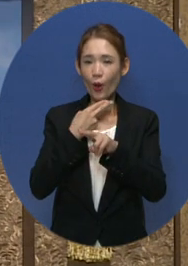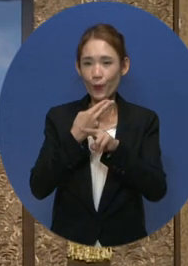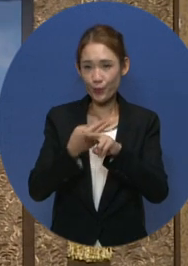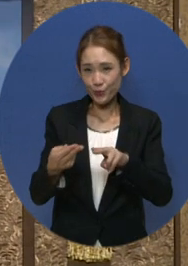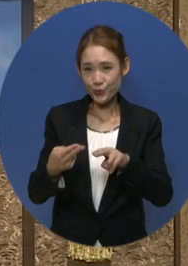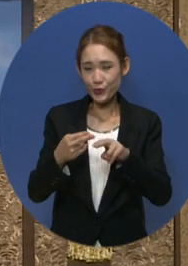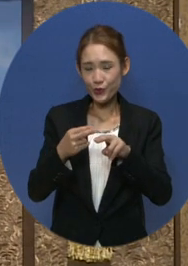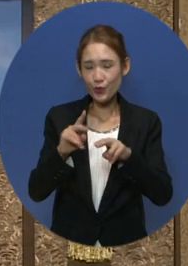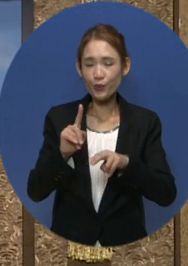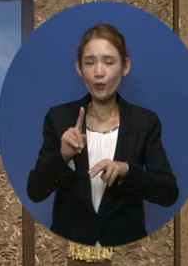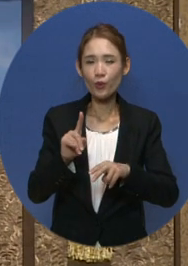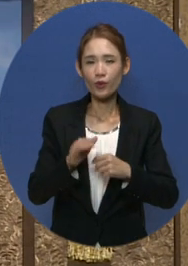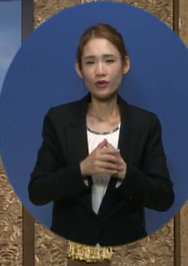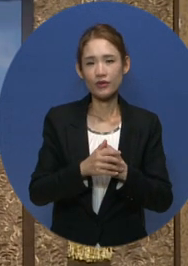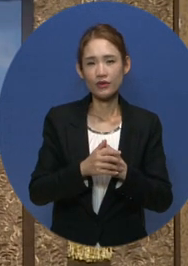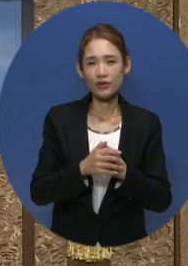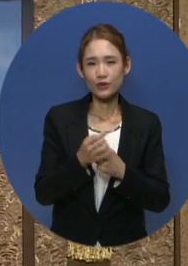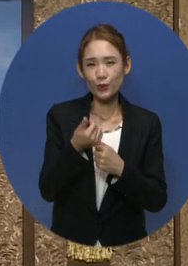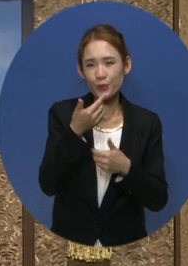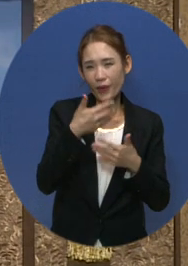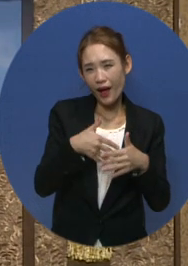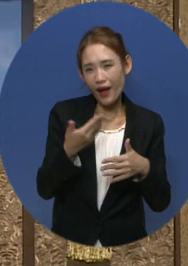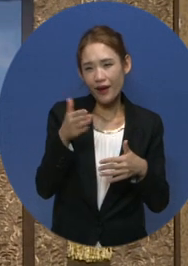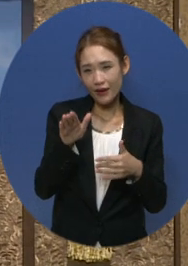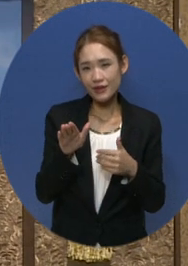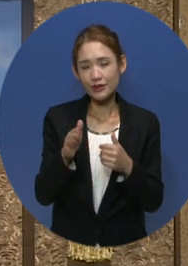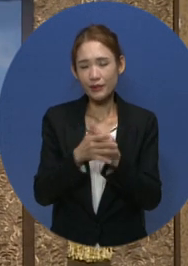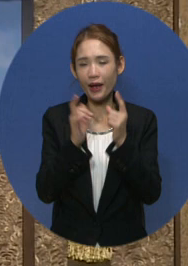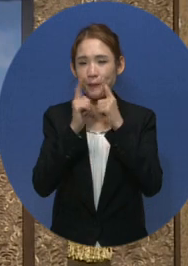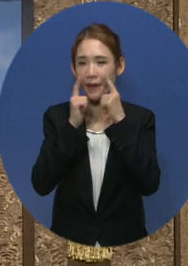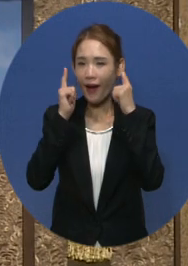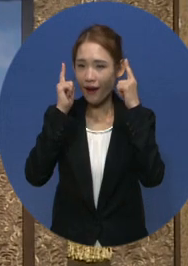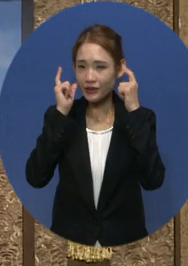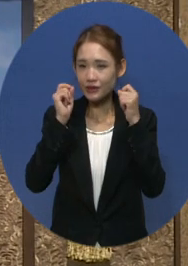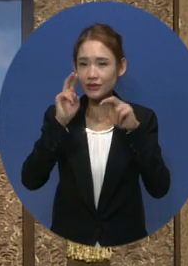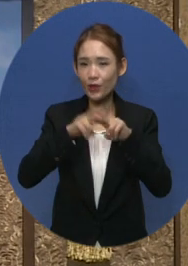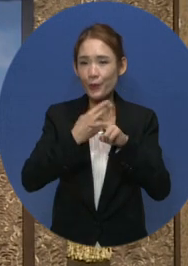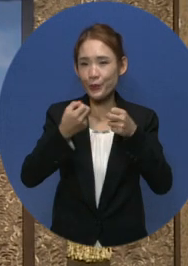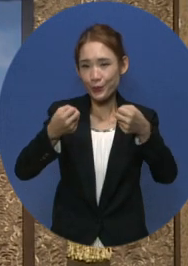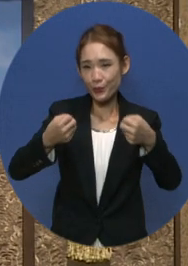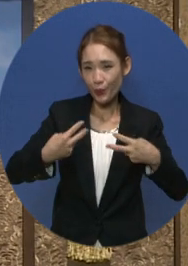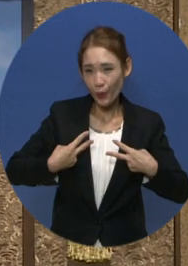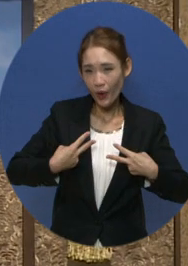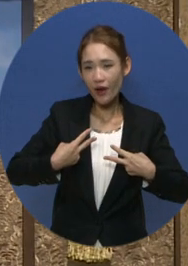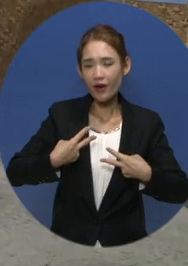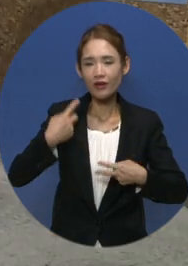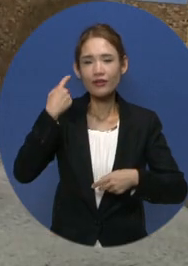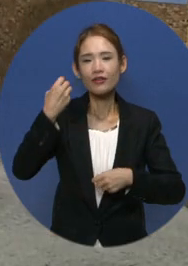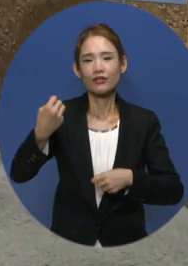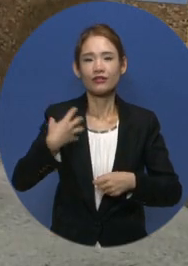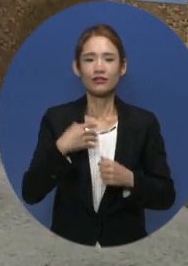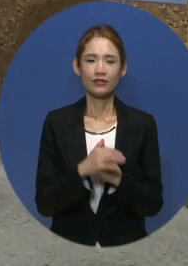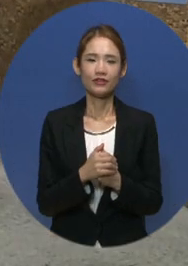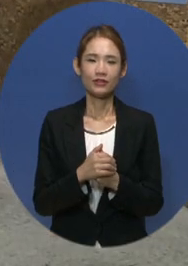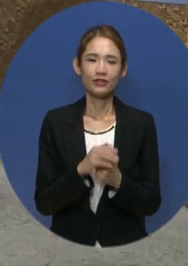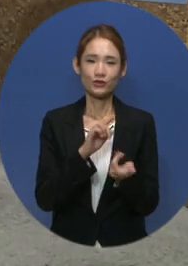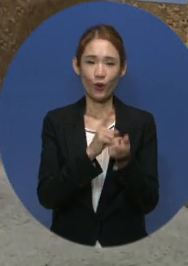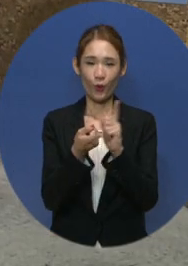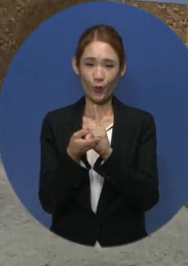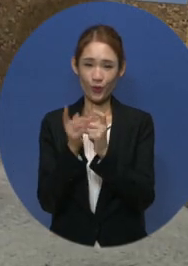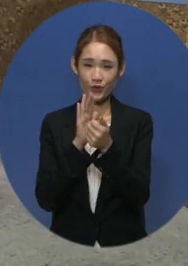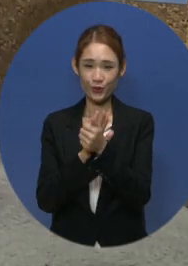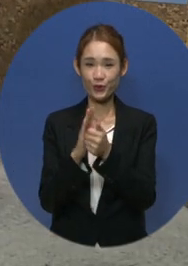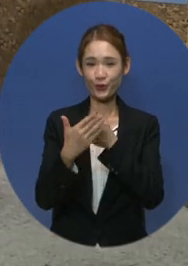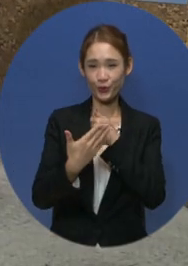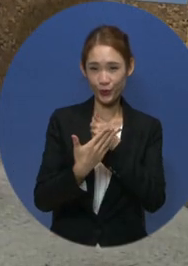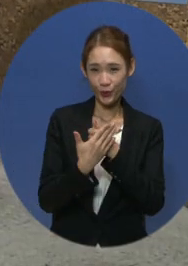네. 선물로 예, 약속하지만 오, 예, 마스크를 보내드리려고 생각하고 있습니다. 네, 상부상조네요. 네, 서로 돕고